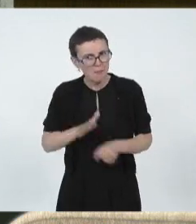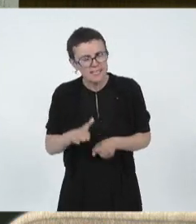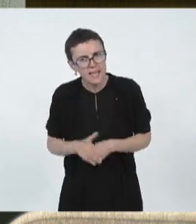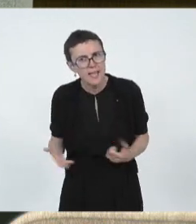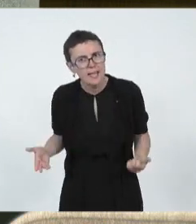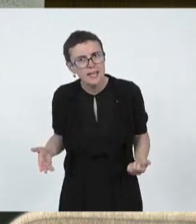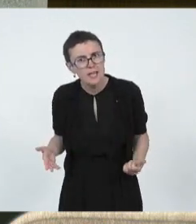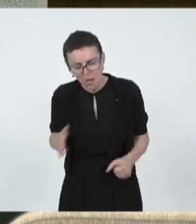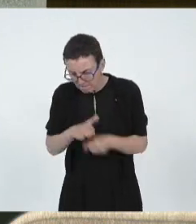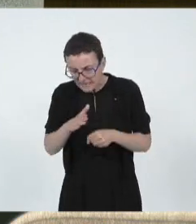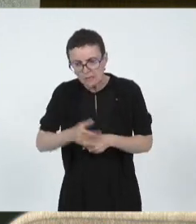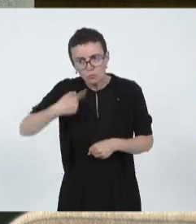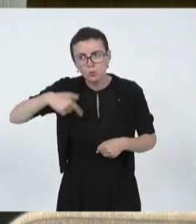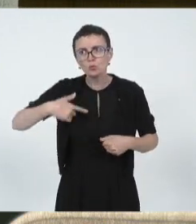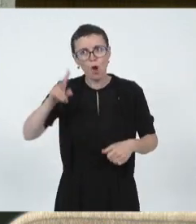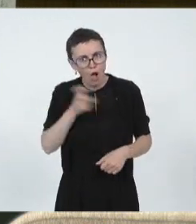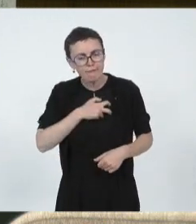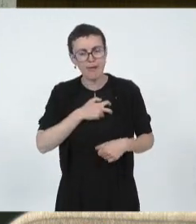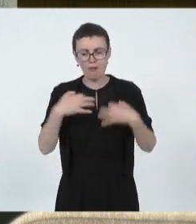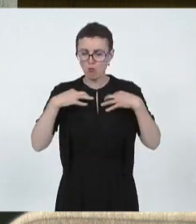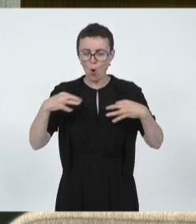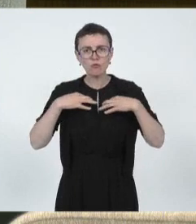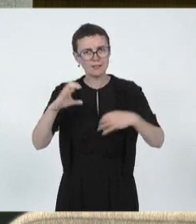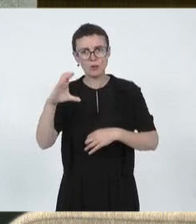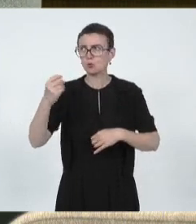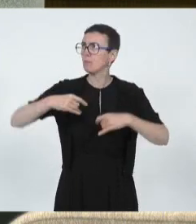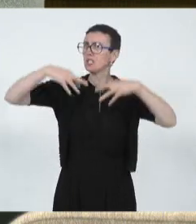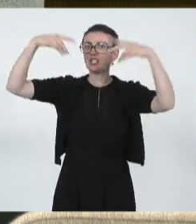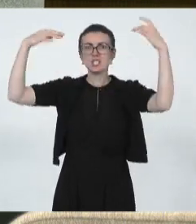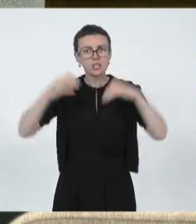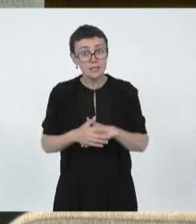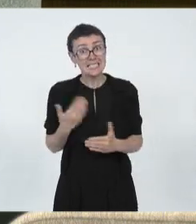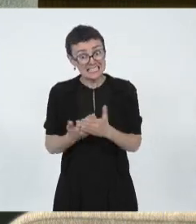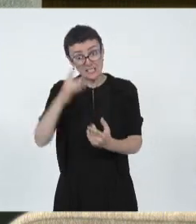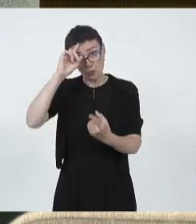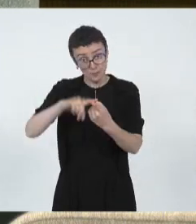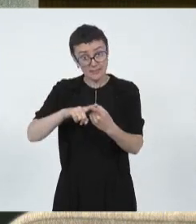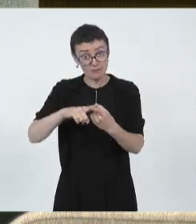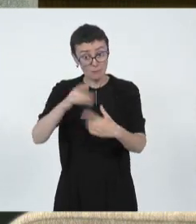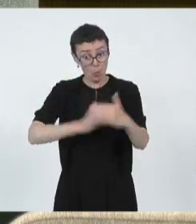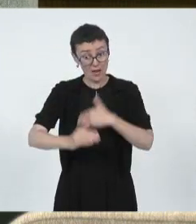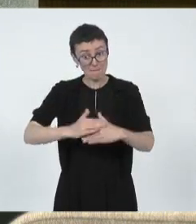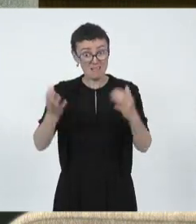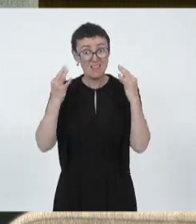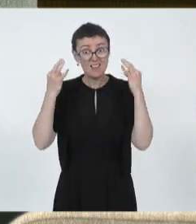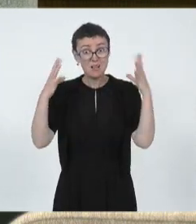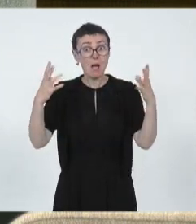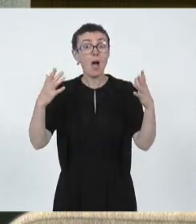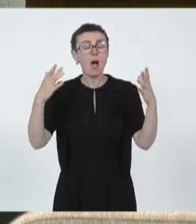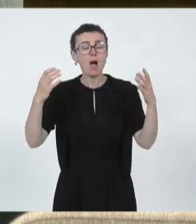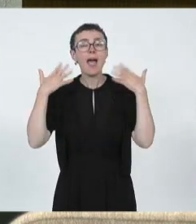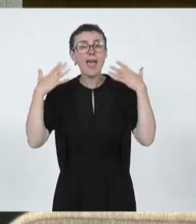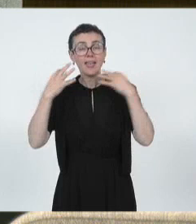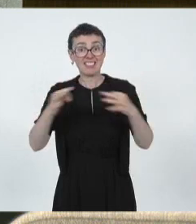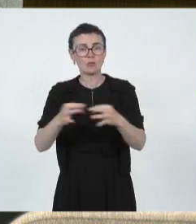pour atteindre la neutralité carbone, qui est l'objectif de notre plan climat, air, énergie, territoire. L'enjeu